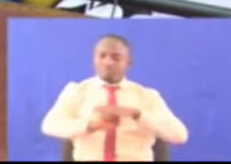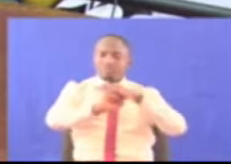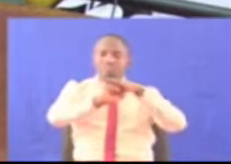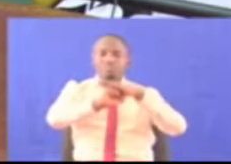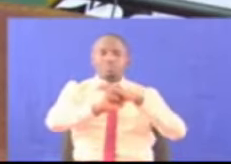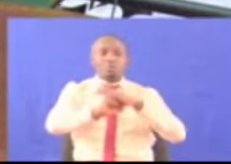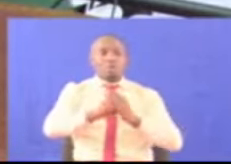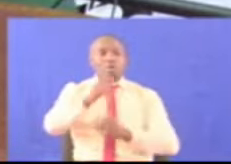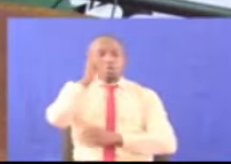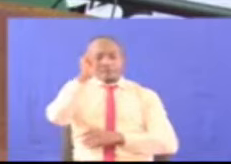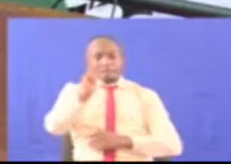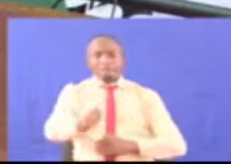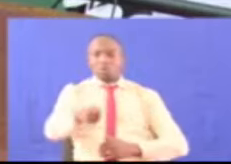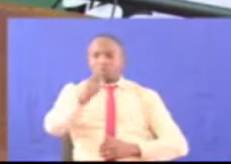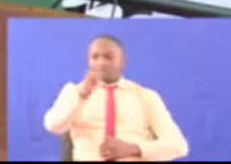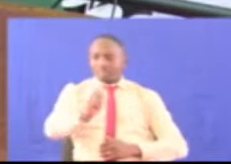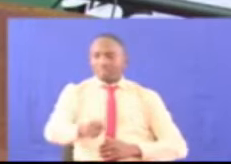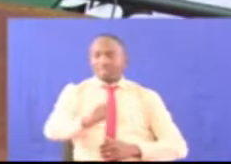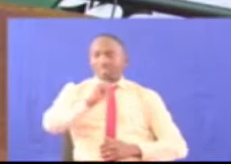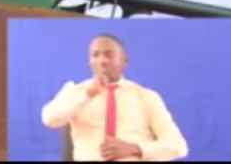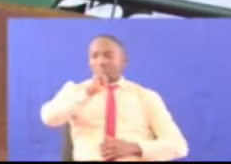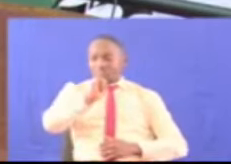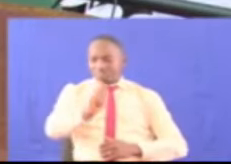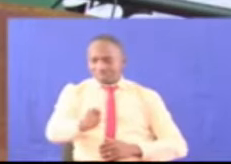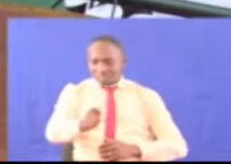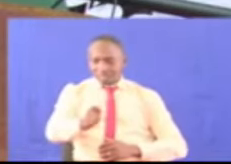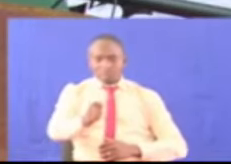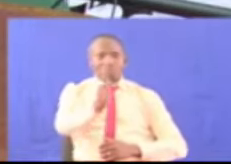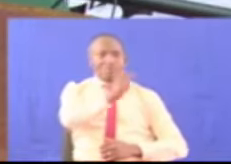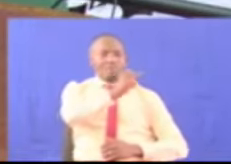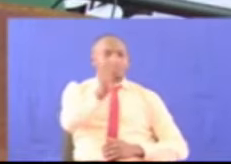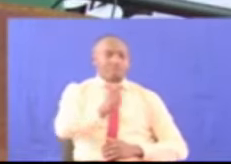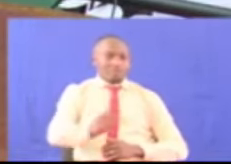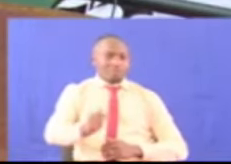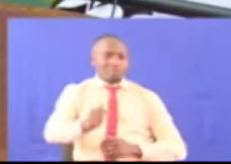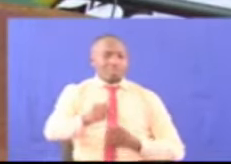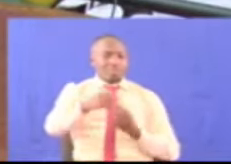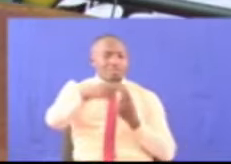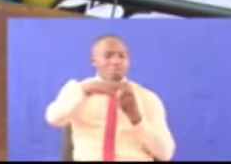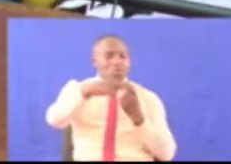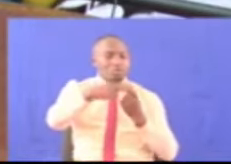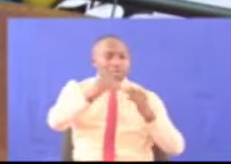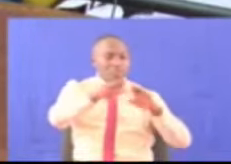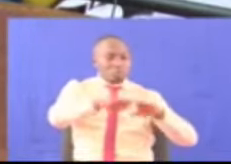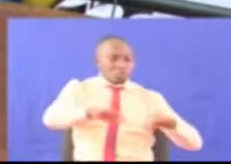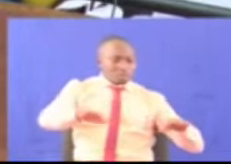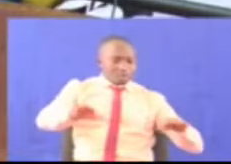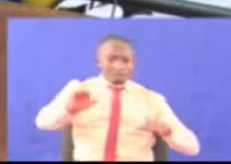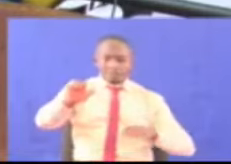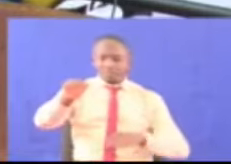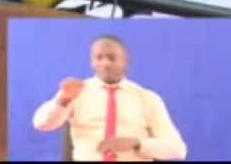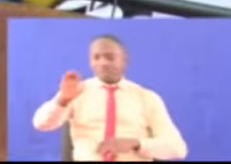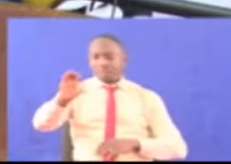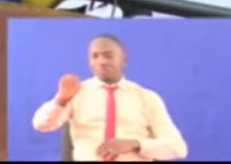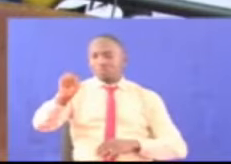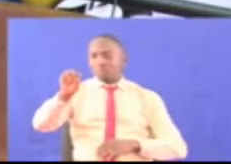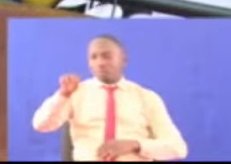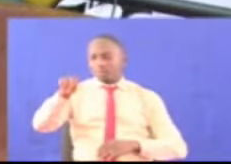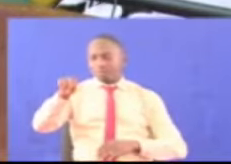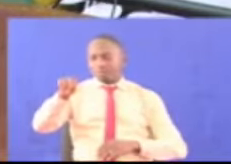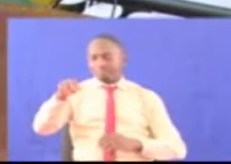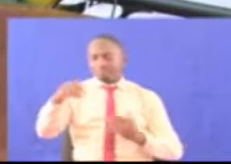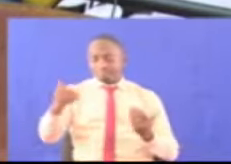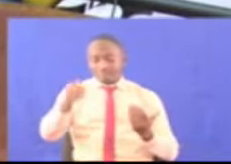kumpongeza kwa dhati Spika wetu wa Bunge la Jamhuri ya Tanzania, Daktari Tulia Ackson,